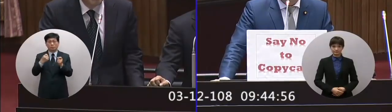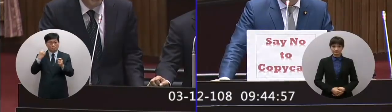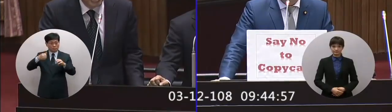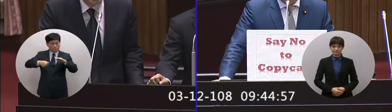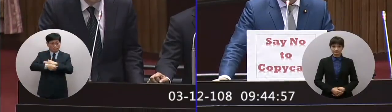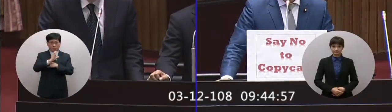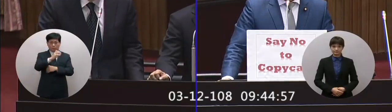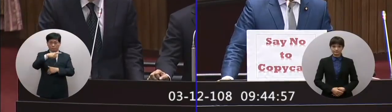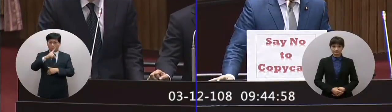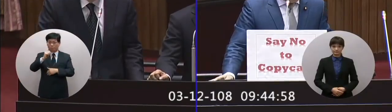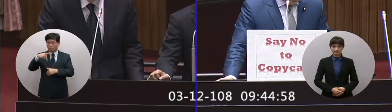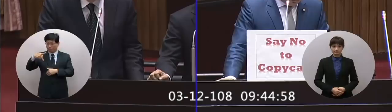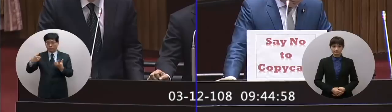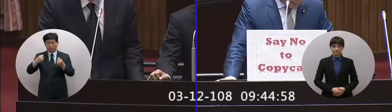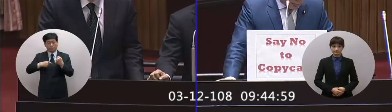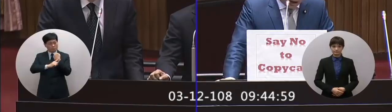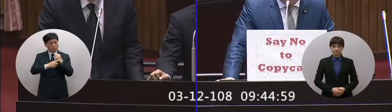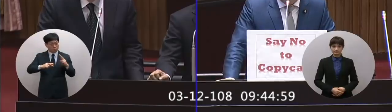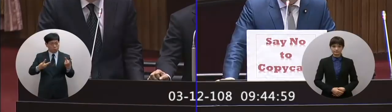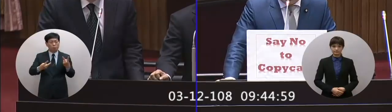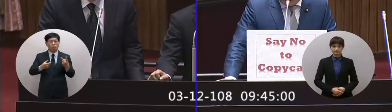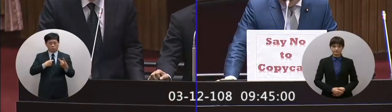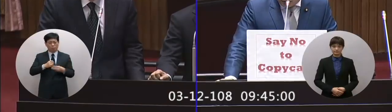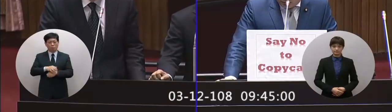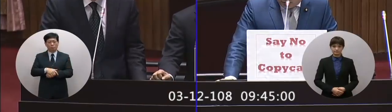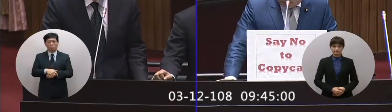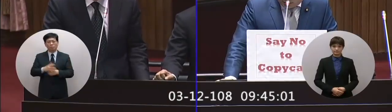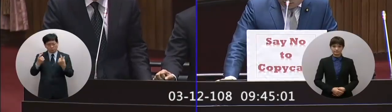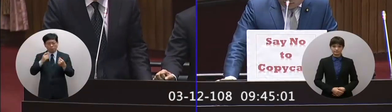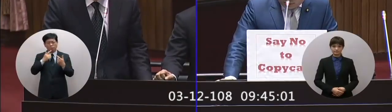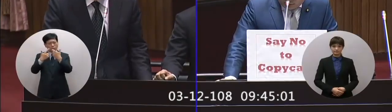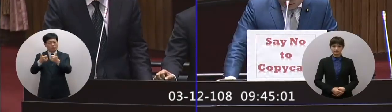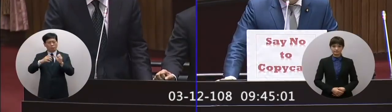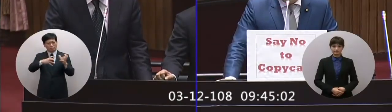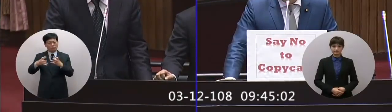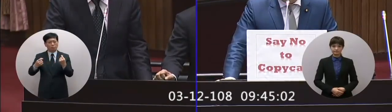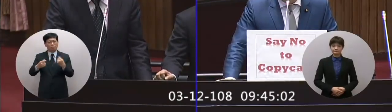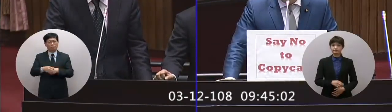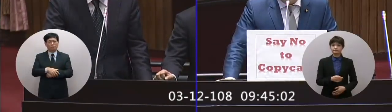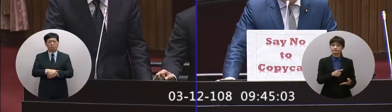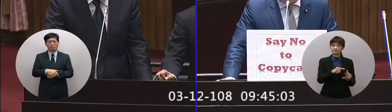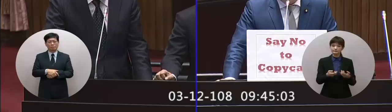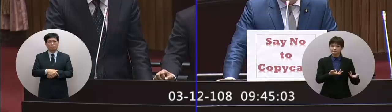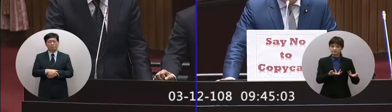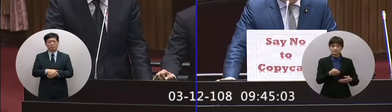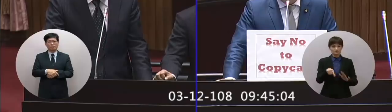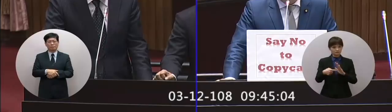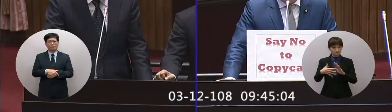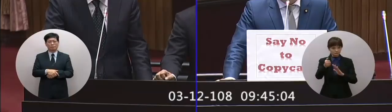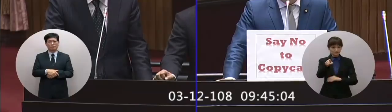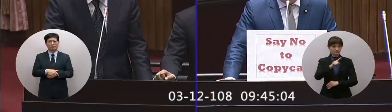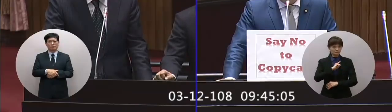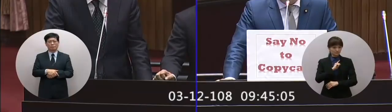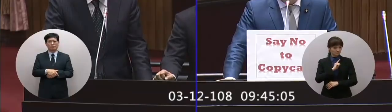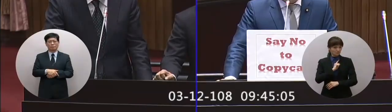加入 CPTPP， 我们也正在修相关的智慧财产权的法令， 那 都是在跟国际接轨。 这些事情院长你要以院长的高度